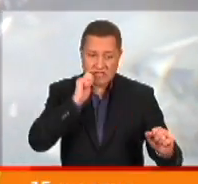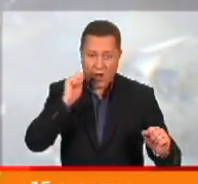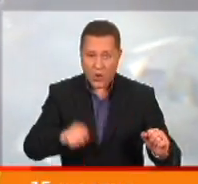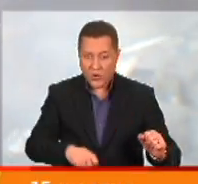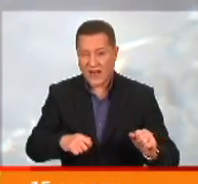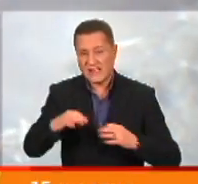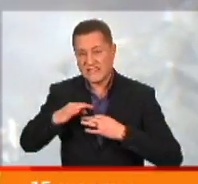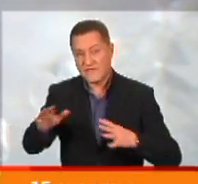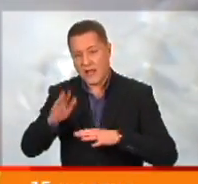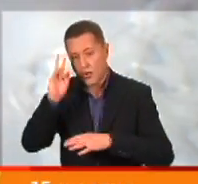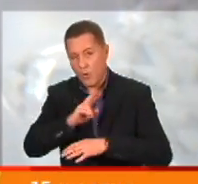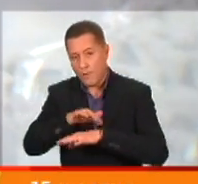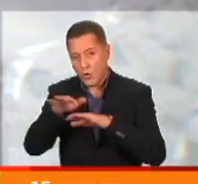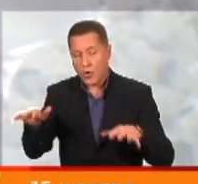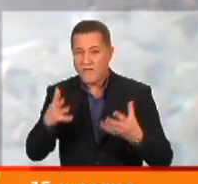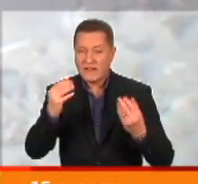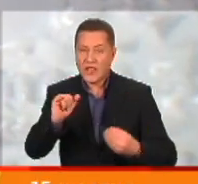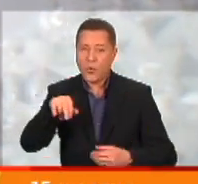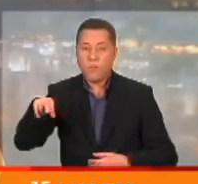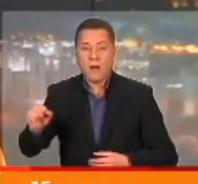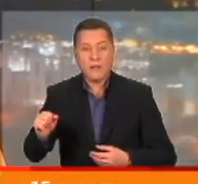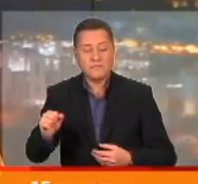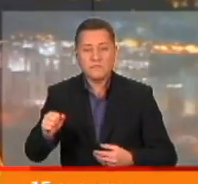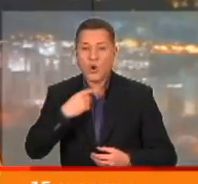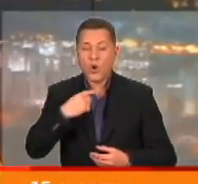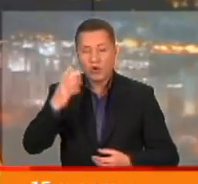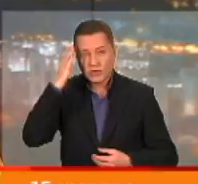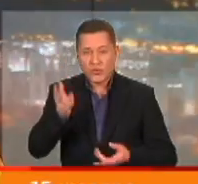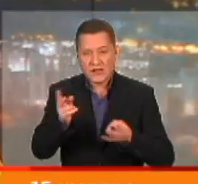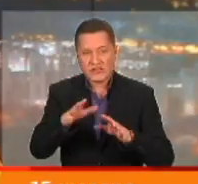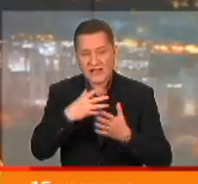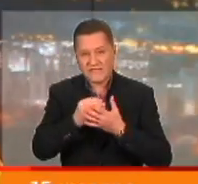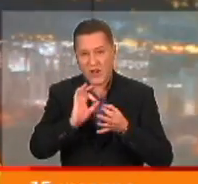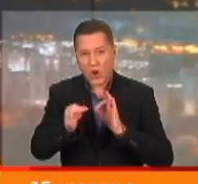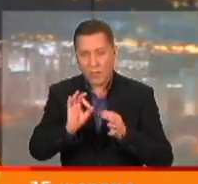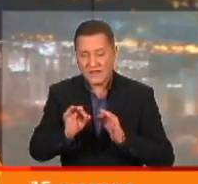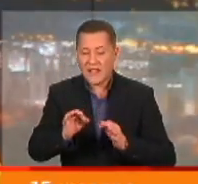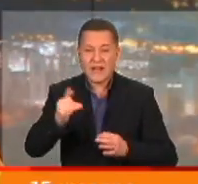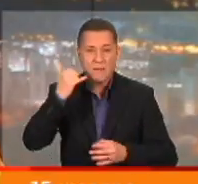України, свято Покрови, день УПА. Голосуйте та лишайте свої коментарі в